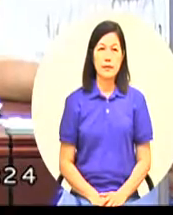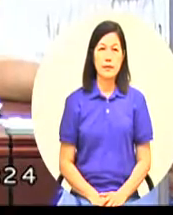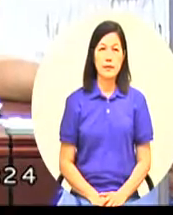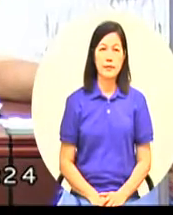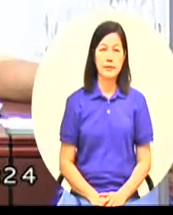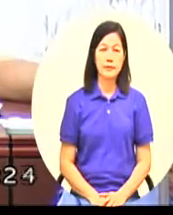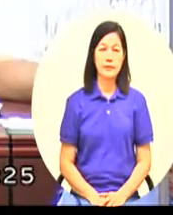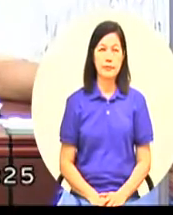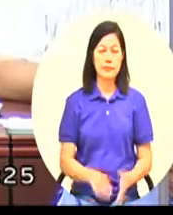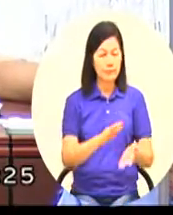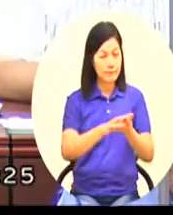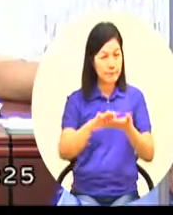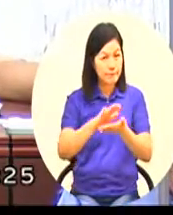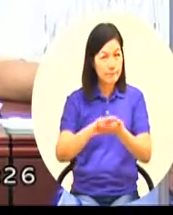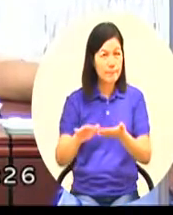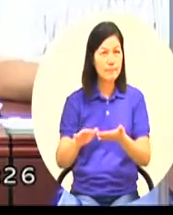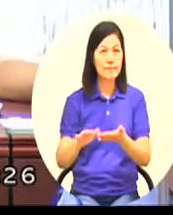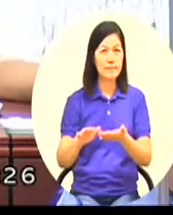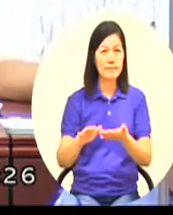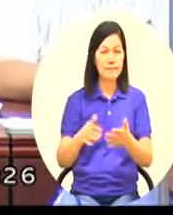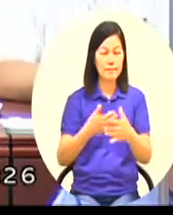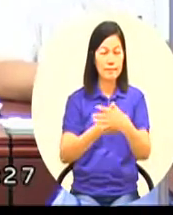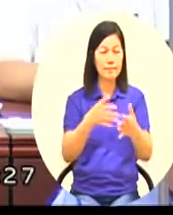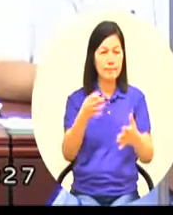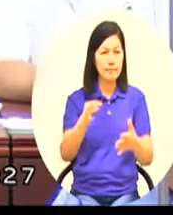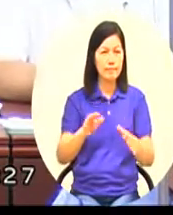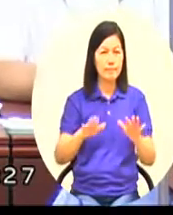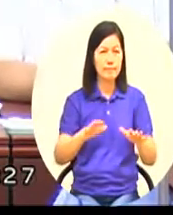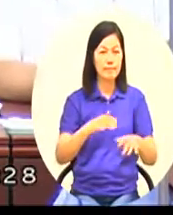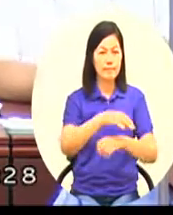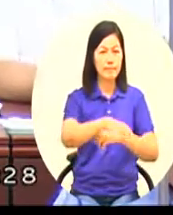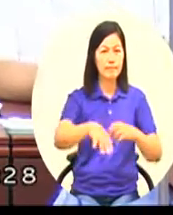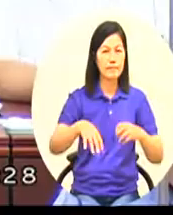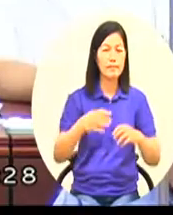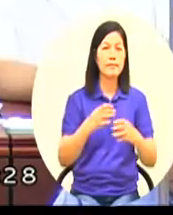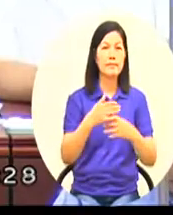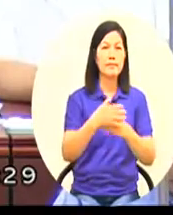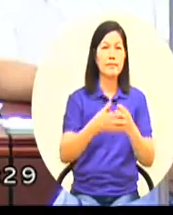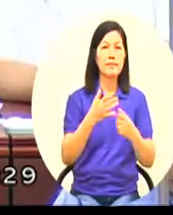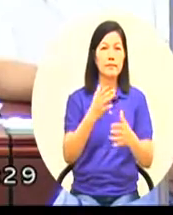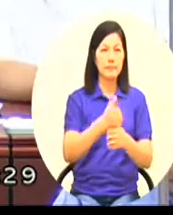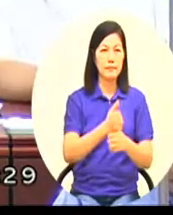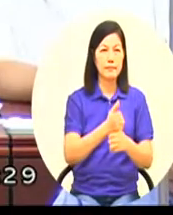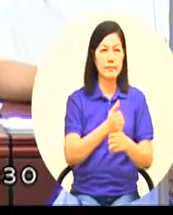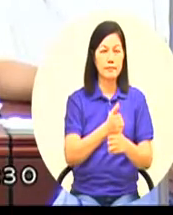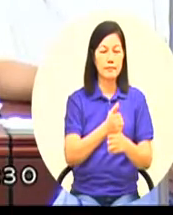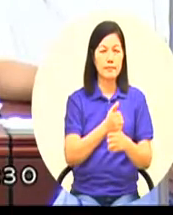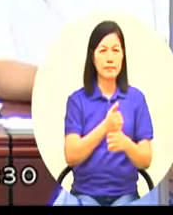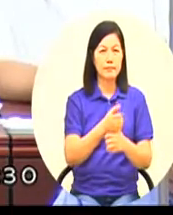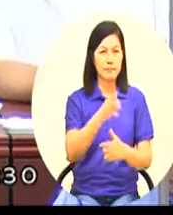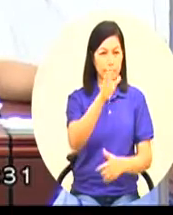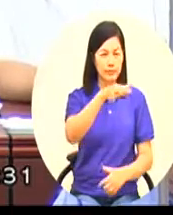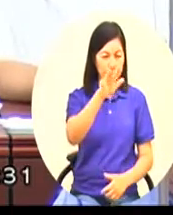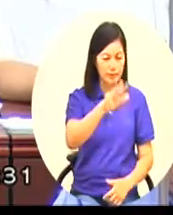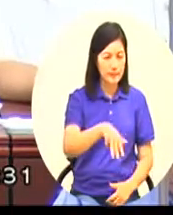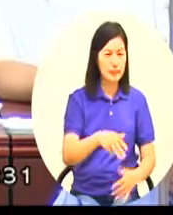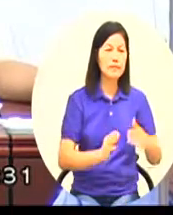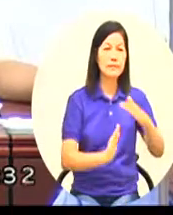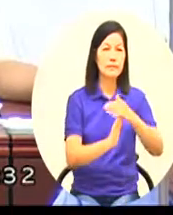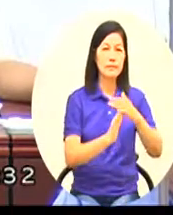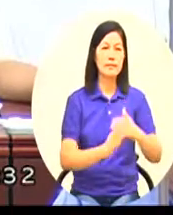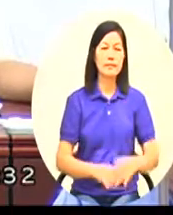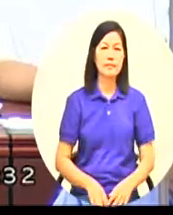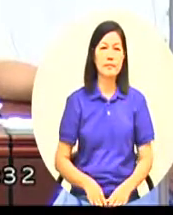清洁奖金的部分呢哈，目前环保署规定的资领是最高8000块哈，那